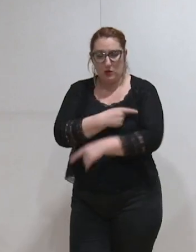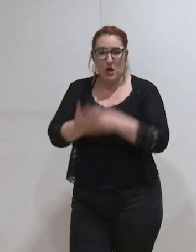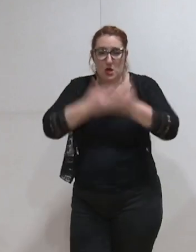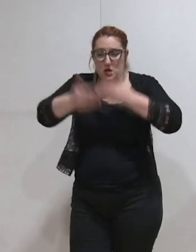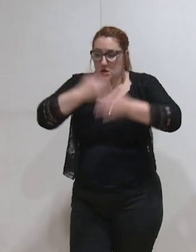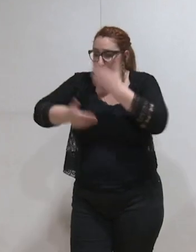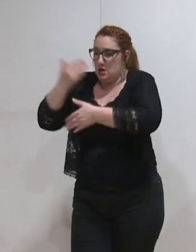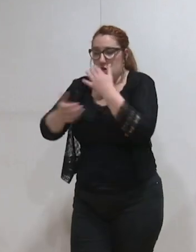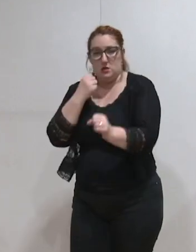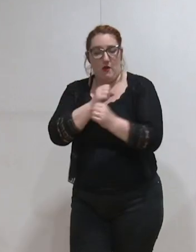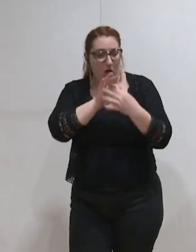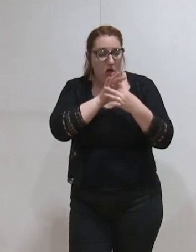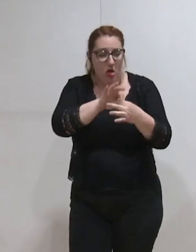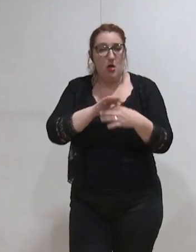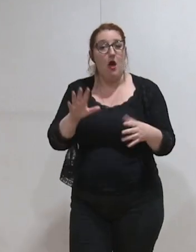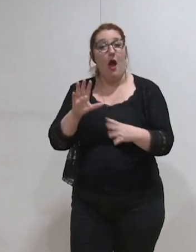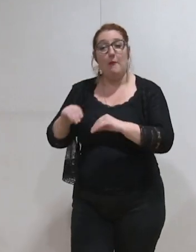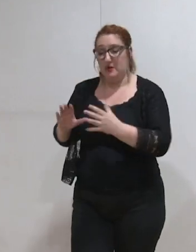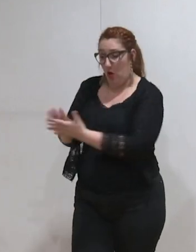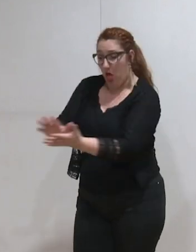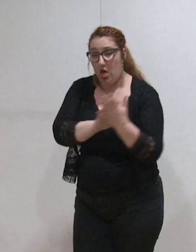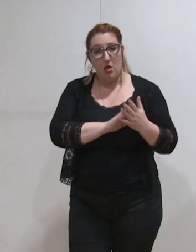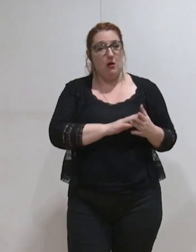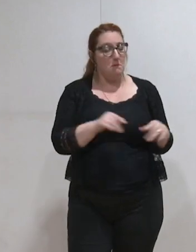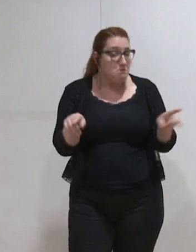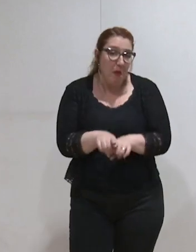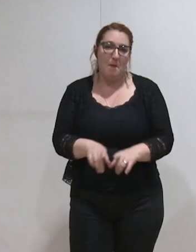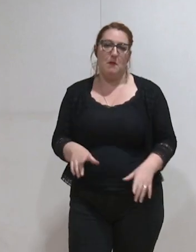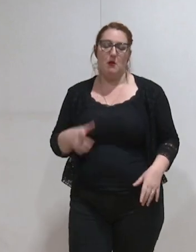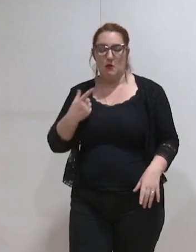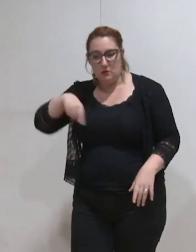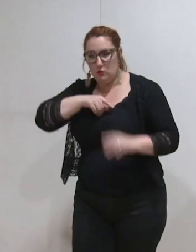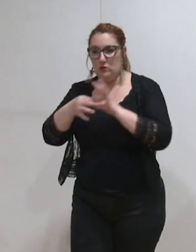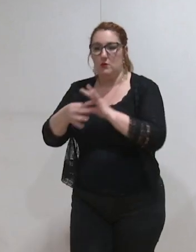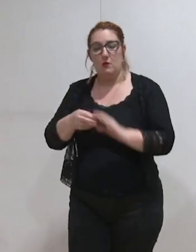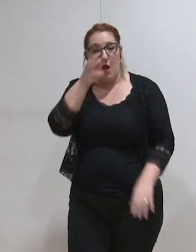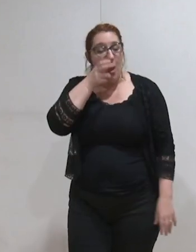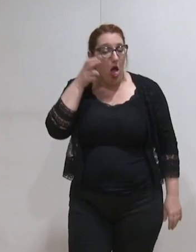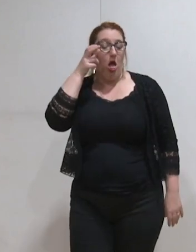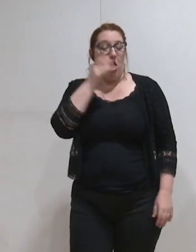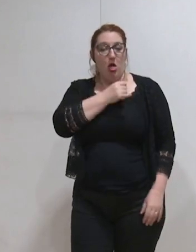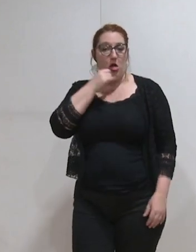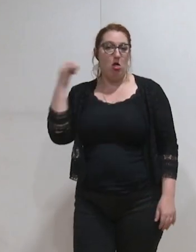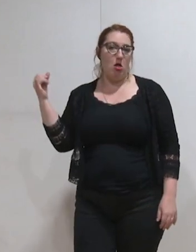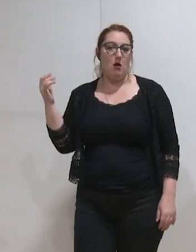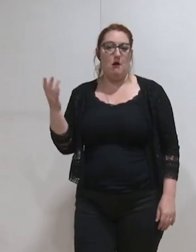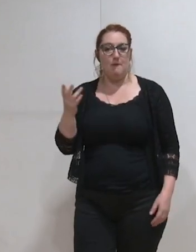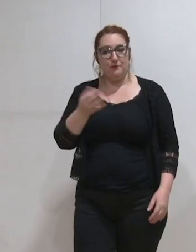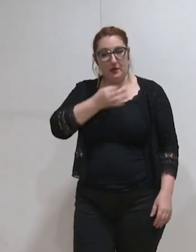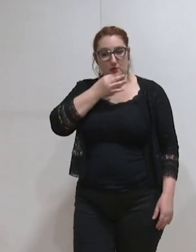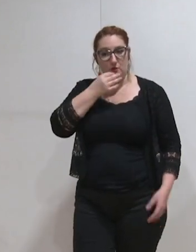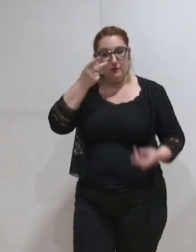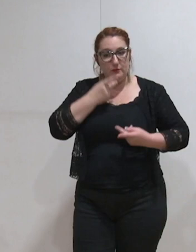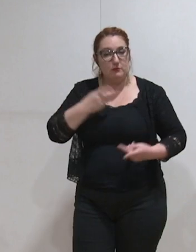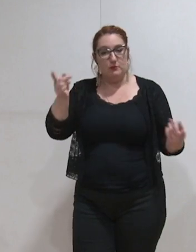nos soirées comme s'il n'y avait pas de rencontre avec les habitants alors que it tout je trouve que tout cela est très lacant et je profite simplement pour dire une petite chose